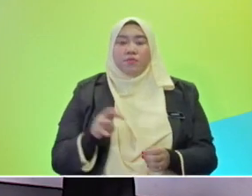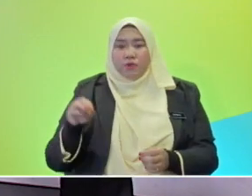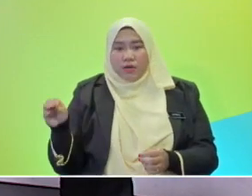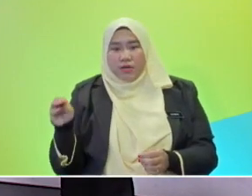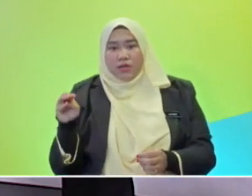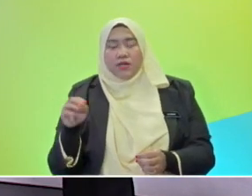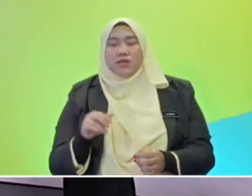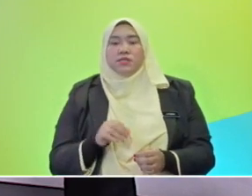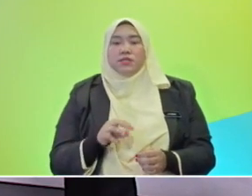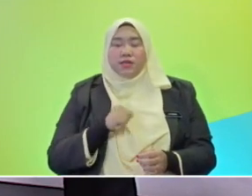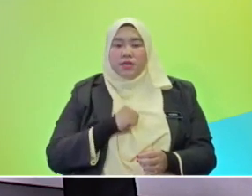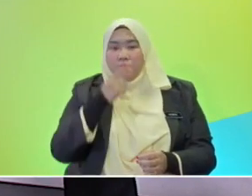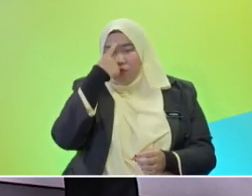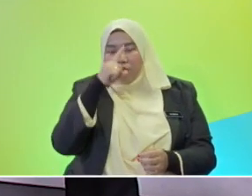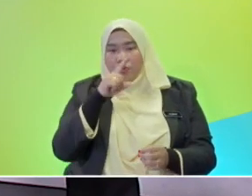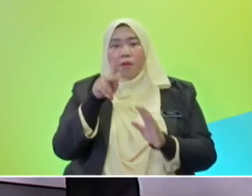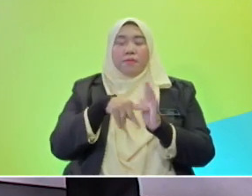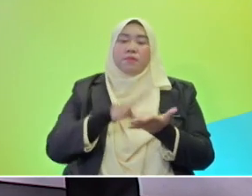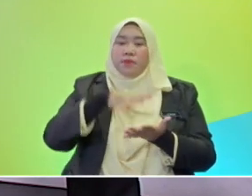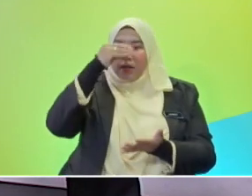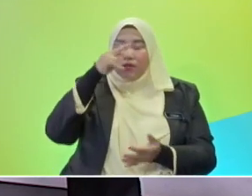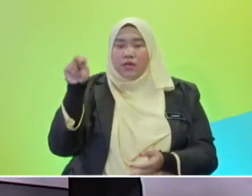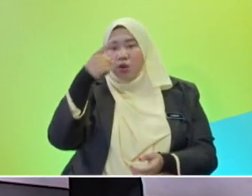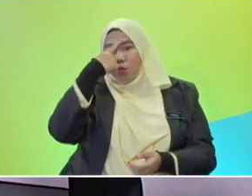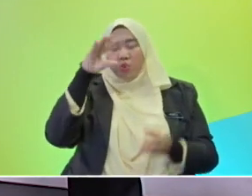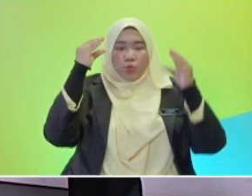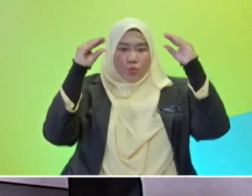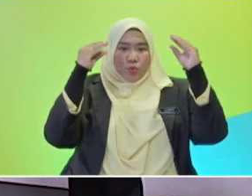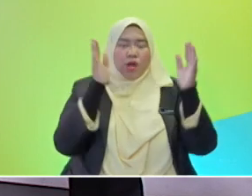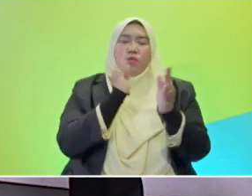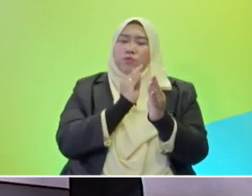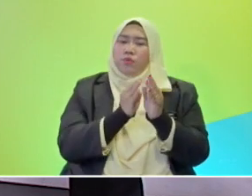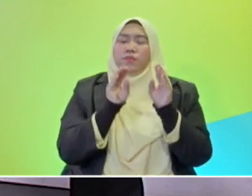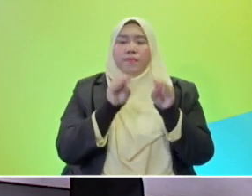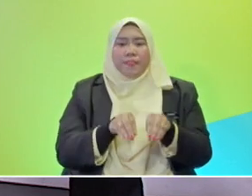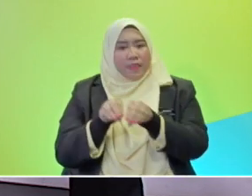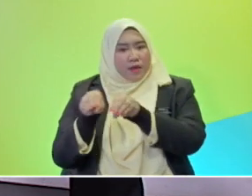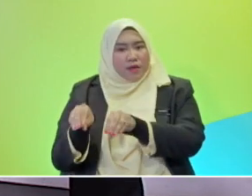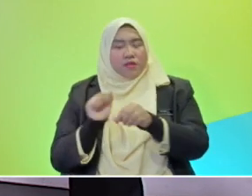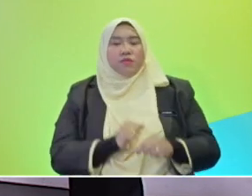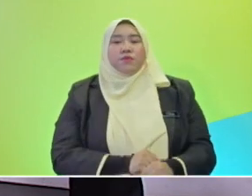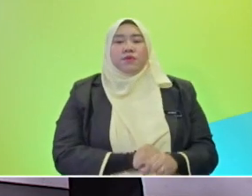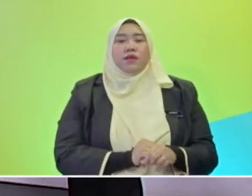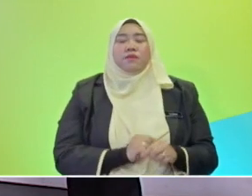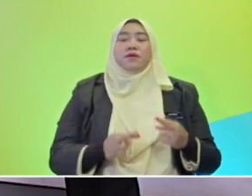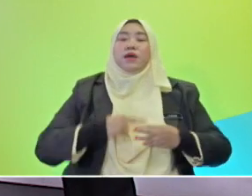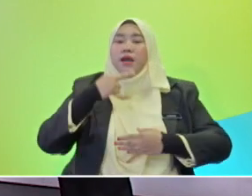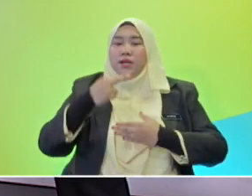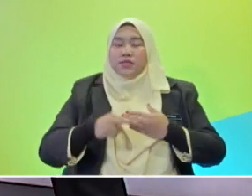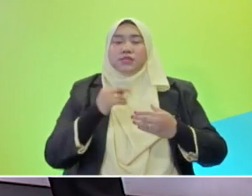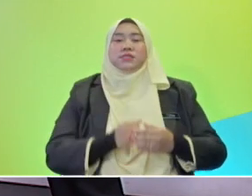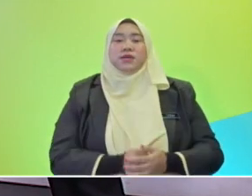pembelajaran pula untuk guru-guru untuk mengatur dan juga Merancang strategi PDP mereka